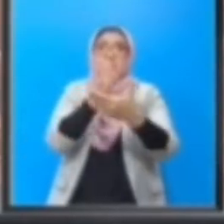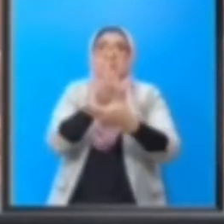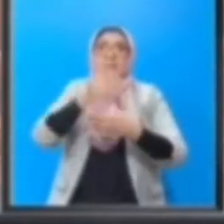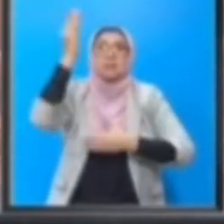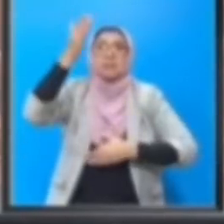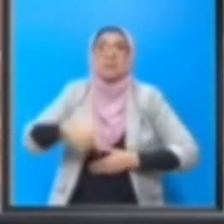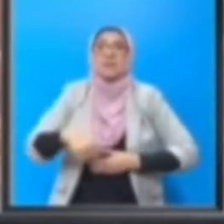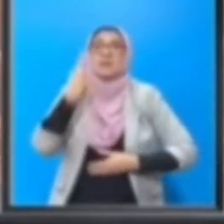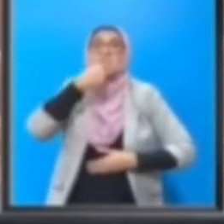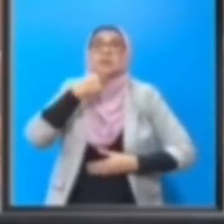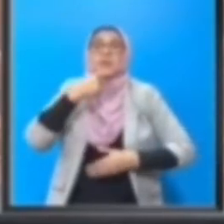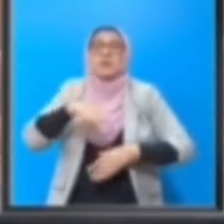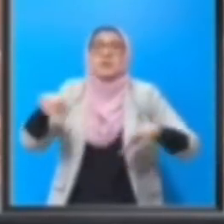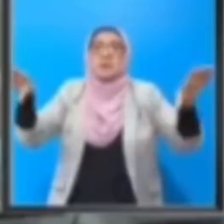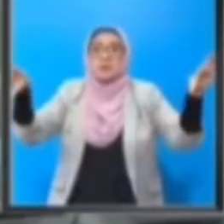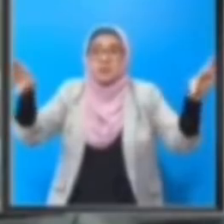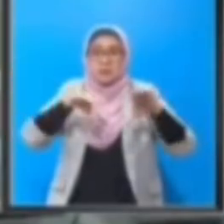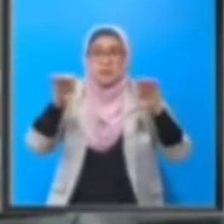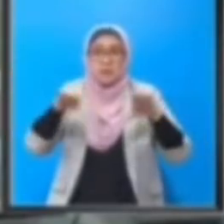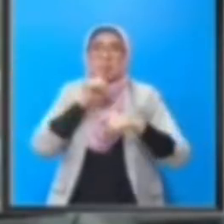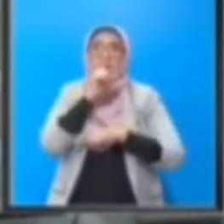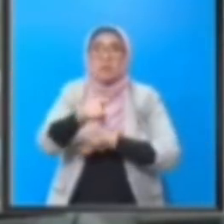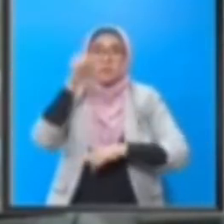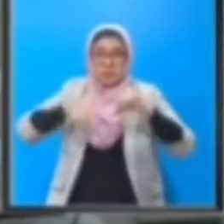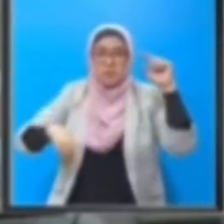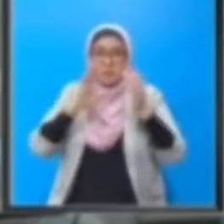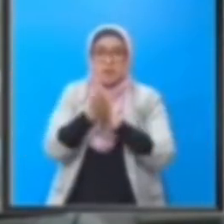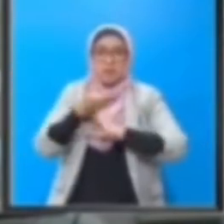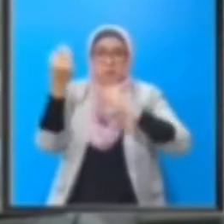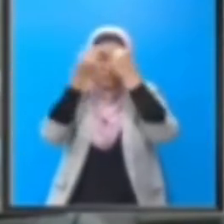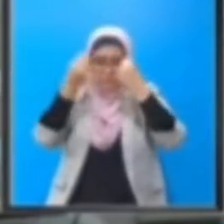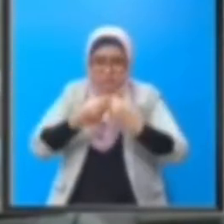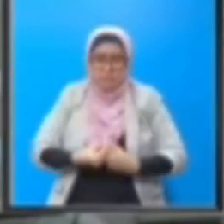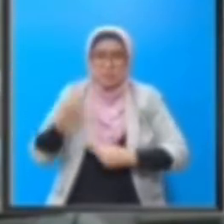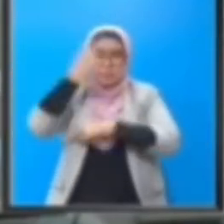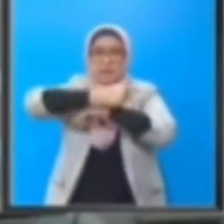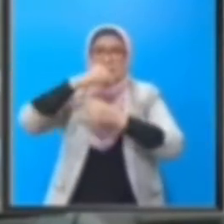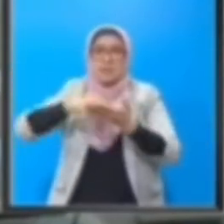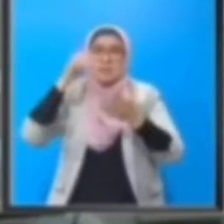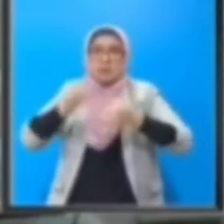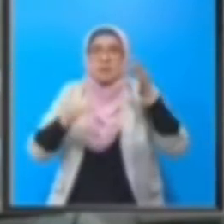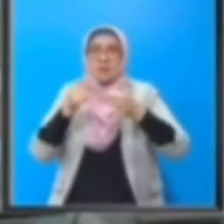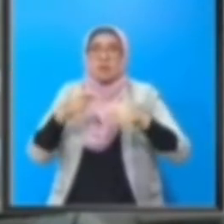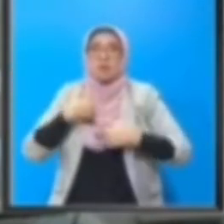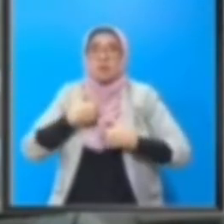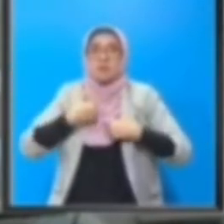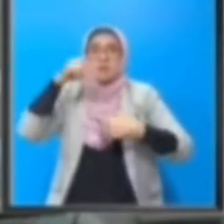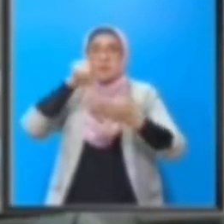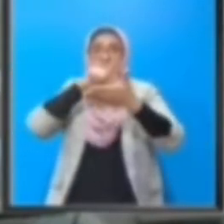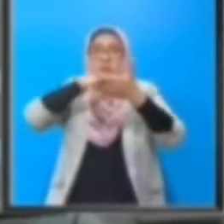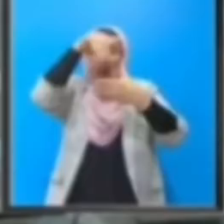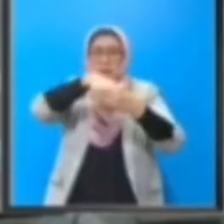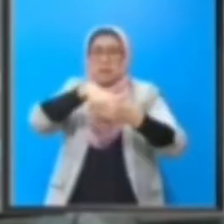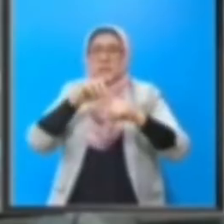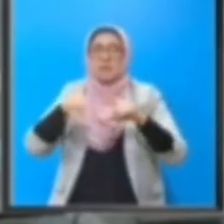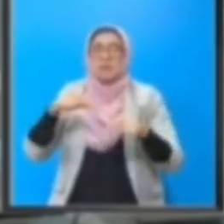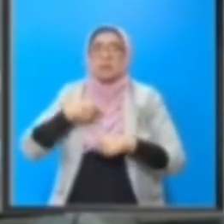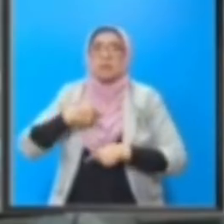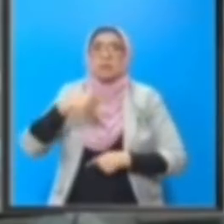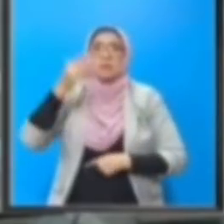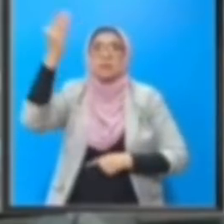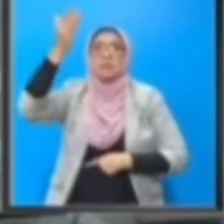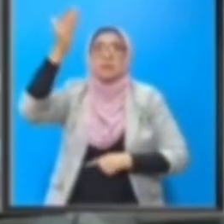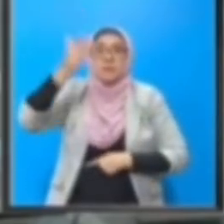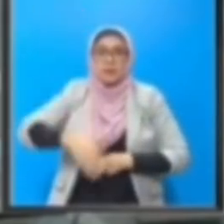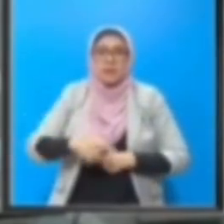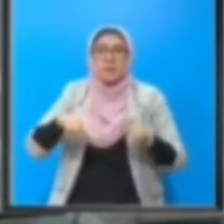itu tidak dibenarkan menjadi penghitung pada hari ini sekiranya ada pengundian. Mesti buat ruling sekarang. Tuan Speaker, Timbalan Menteri